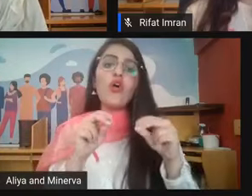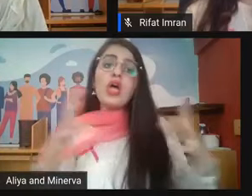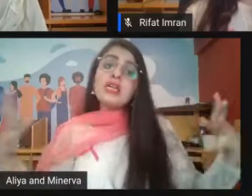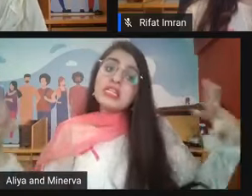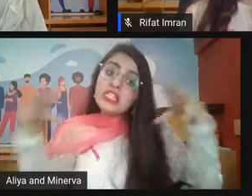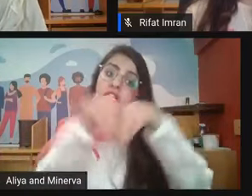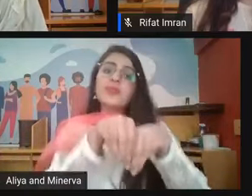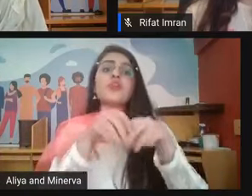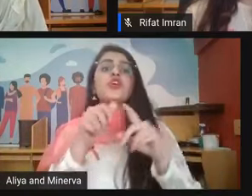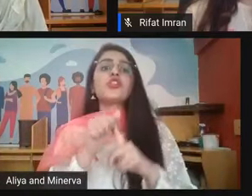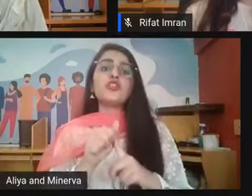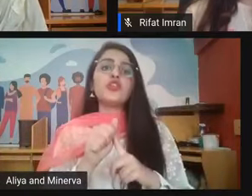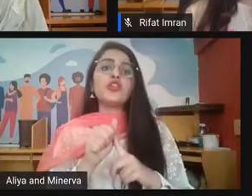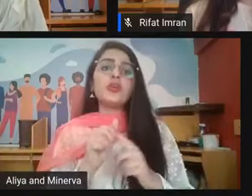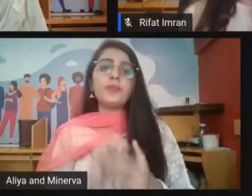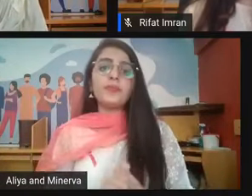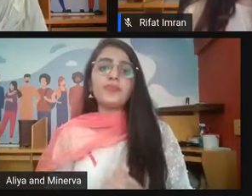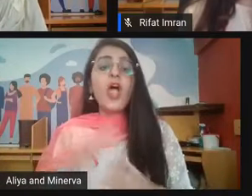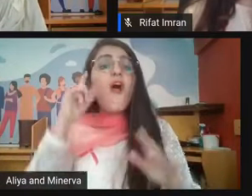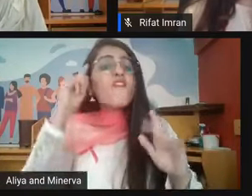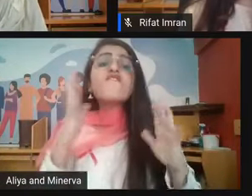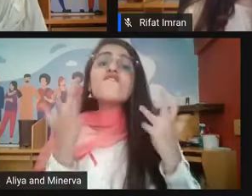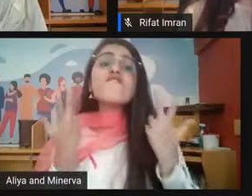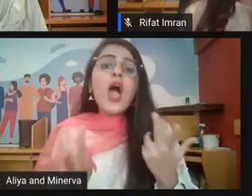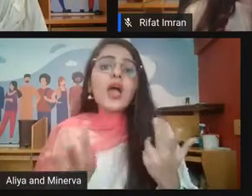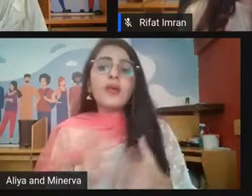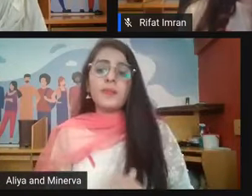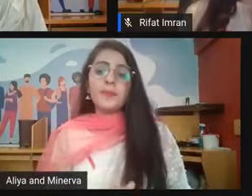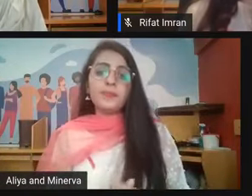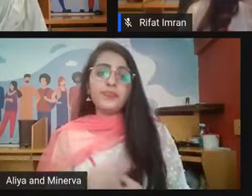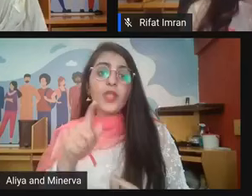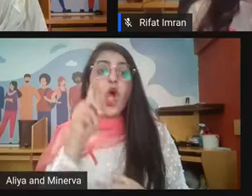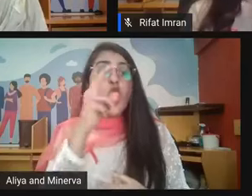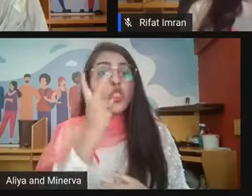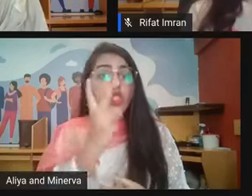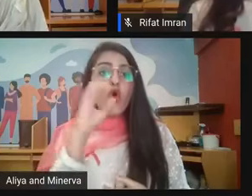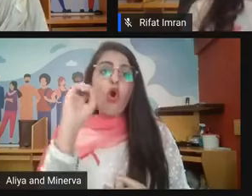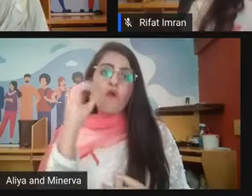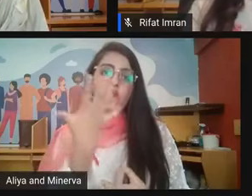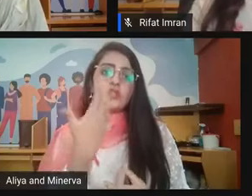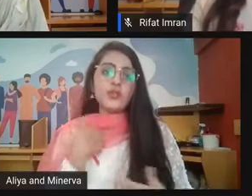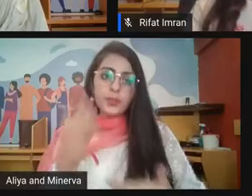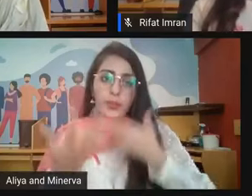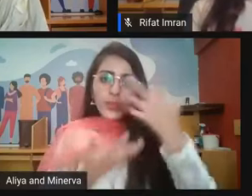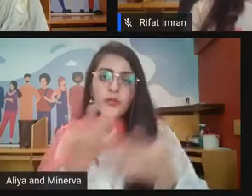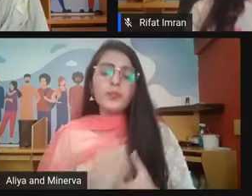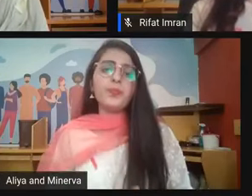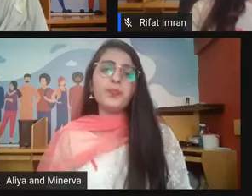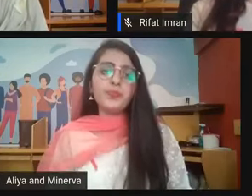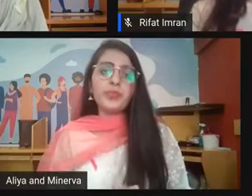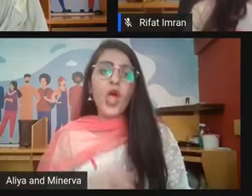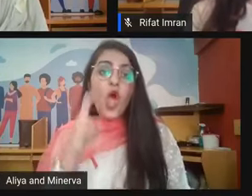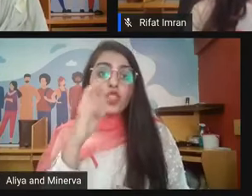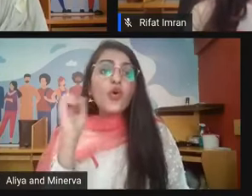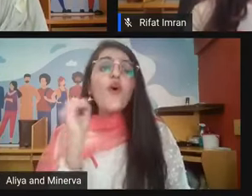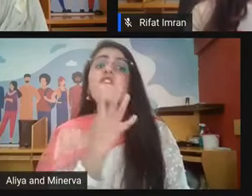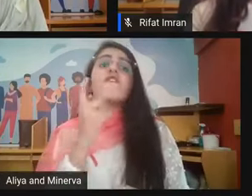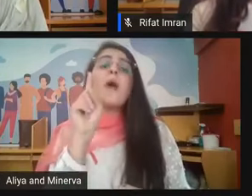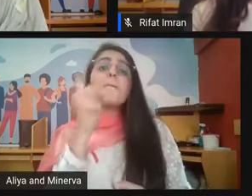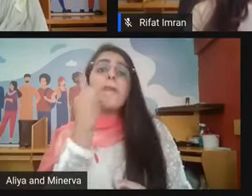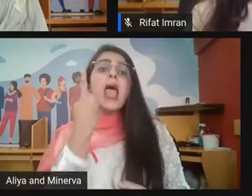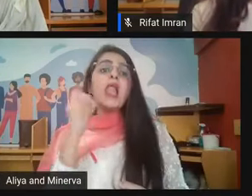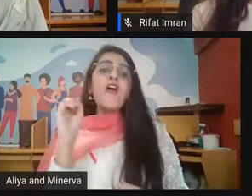पर्सनलाइज्ड वन, इसके पीछे दो रीजंस हैं. पहला रीजन तो ये है कि जब भी हम